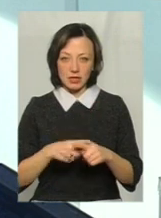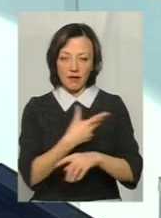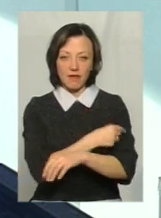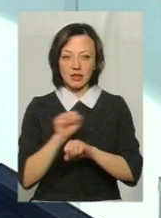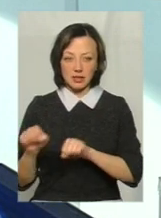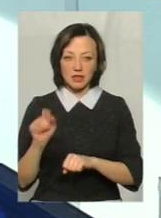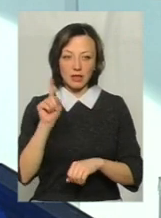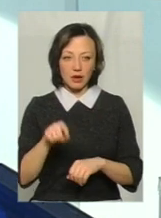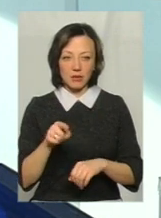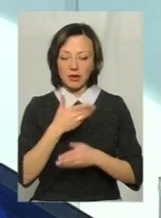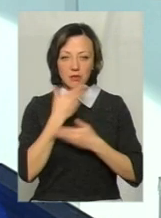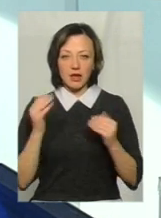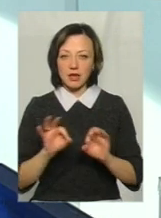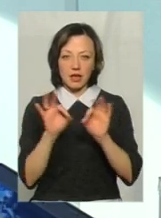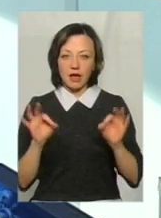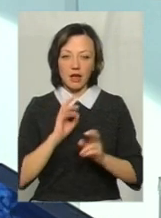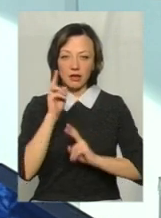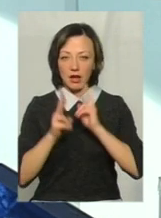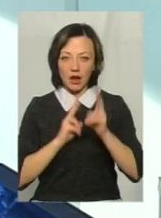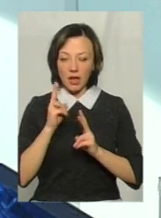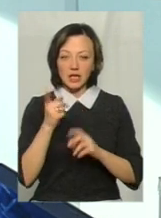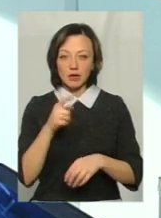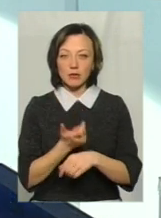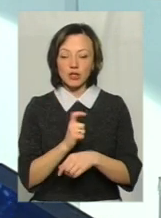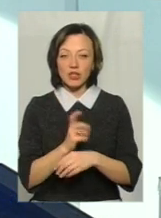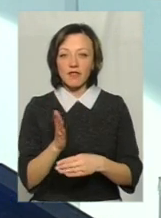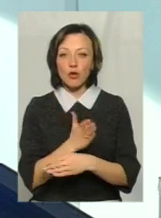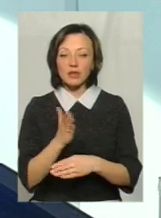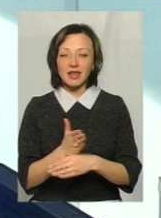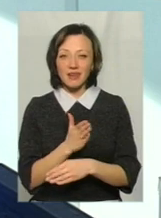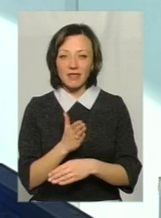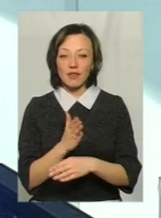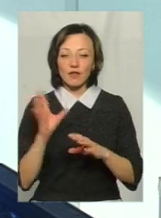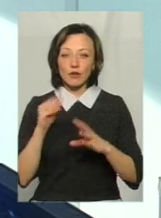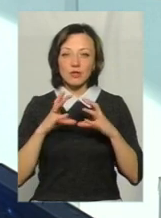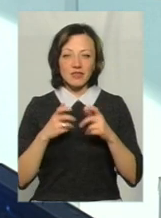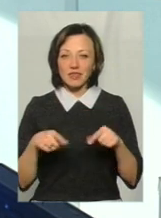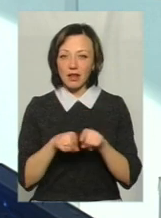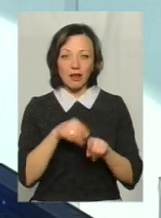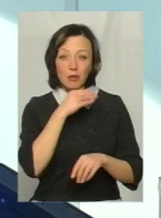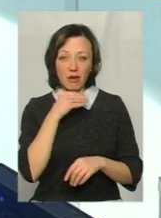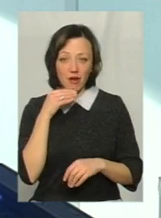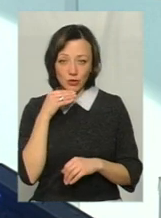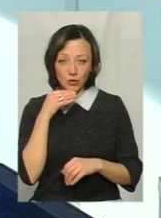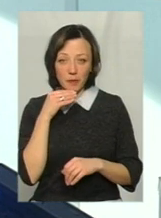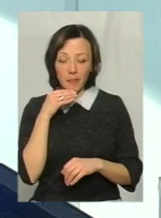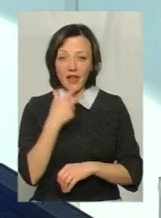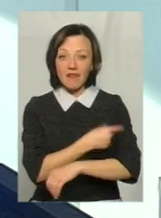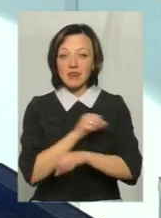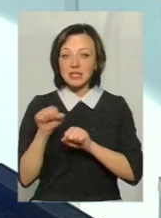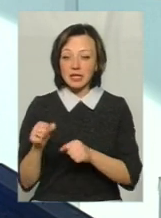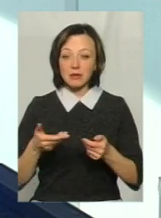там, і немає ніяких нарікань. Тим більше, що виробників вакцин в цьому світі не так багато. Тобто ті вакцини,